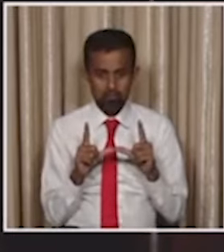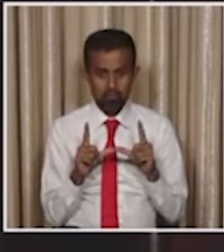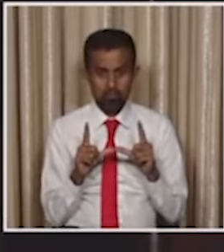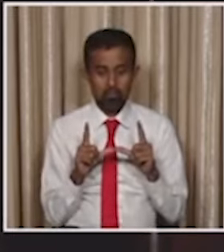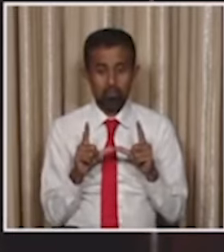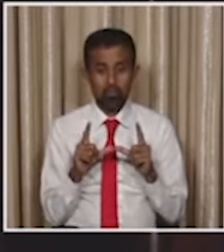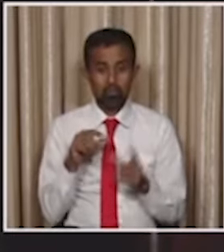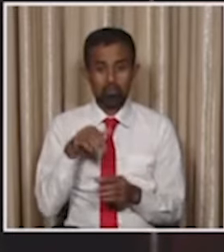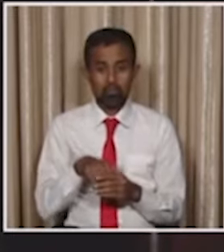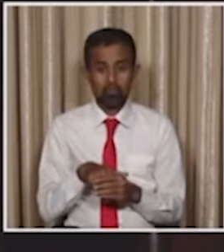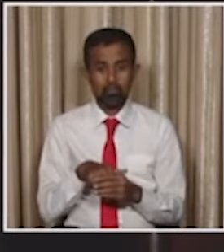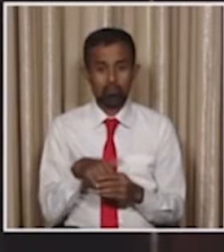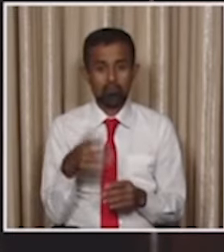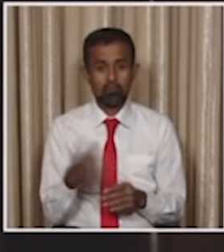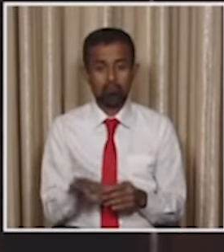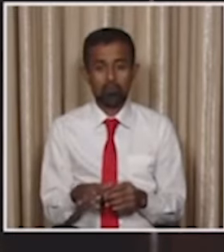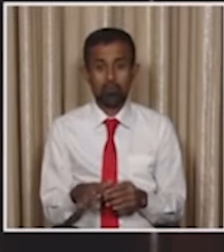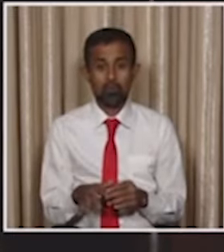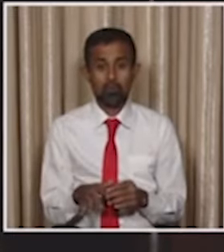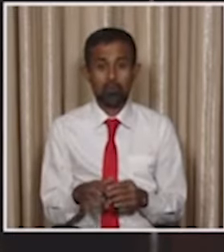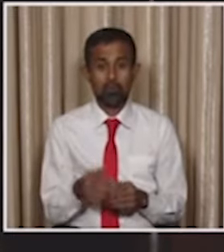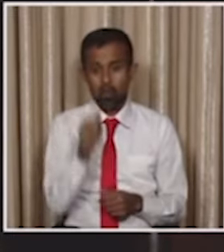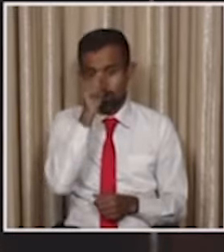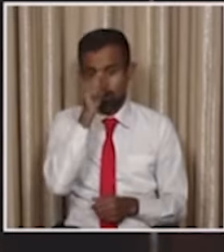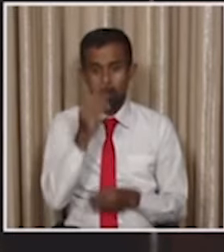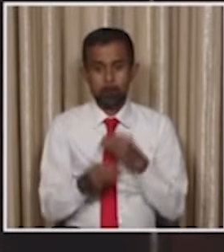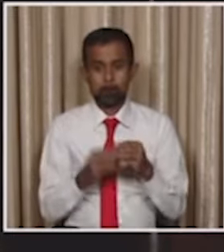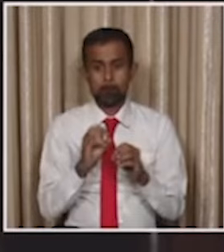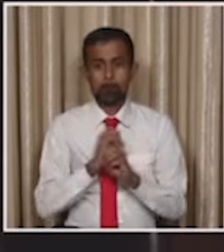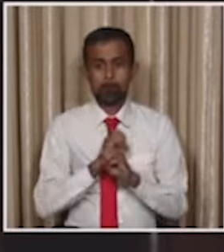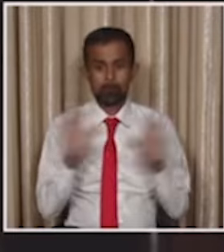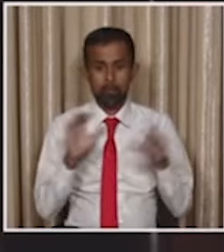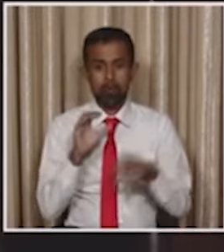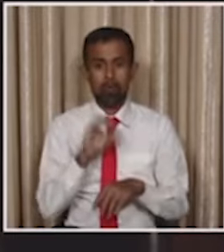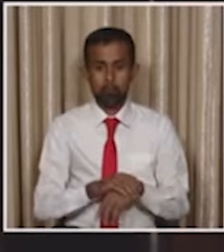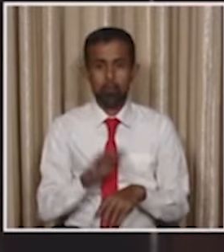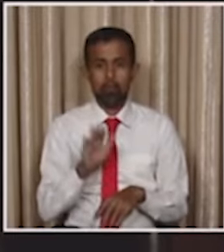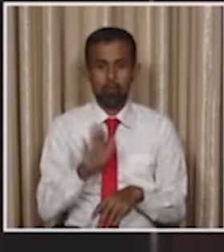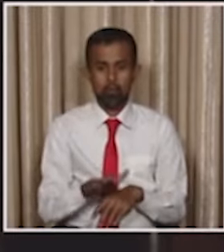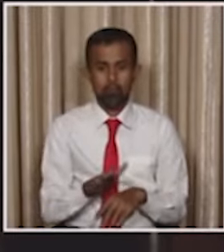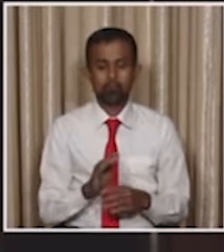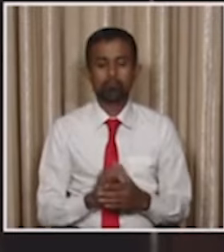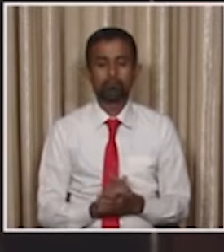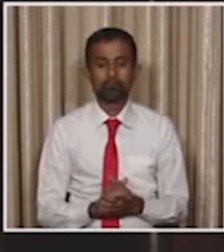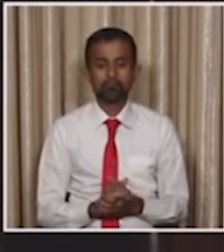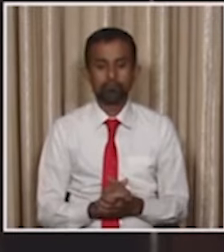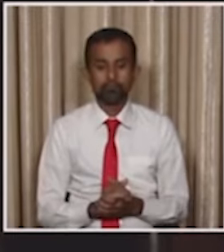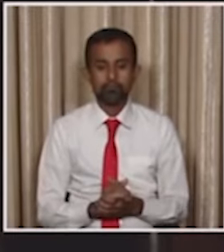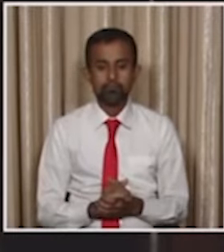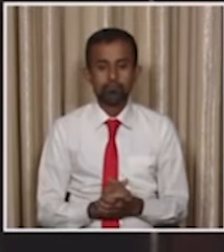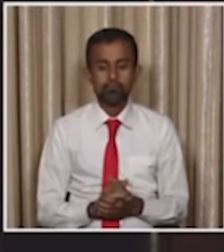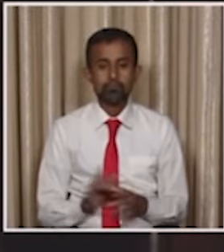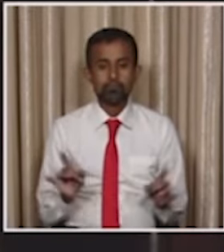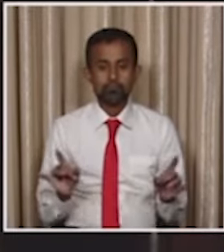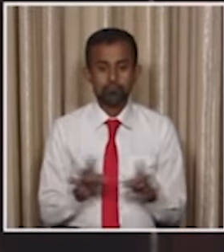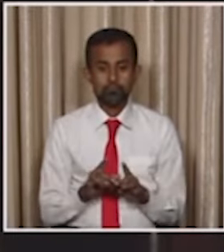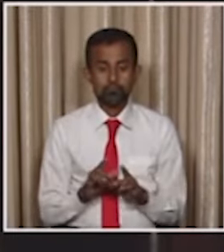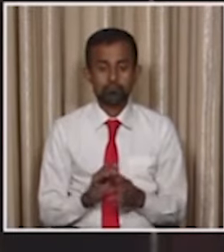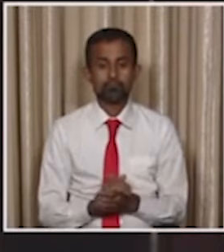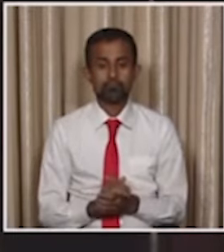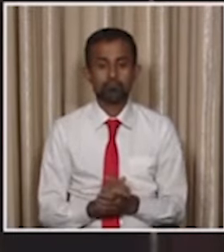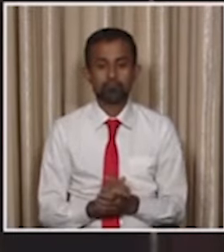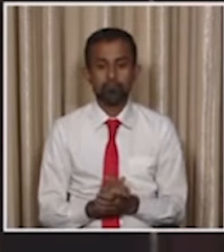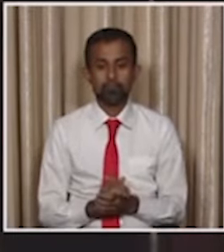හරහා සිදුවලා තිබෙන දැවැන්ත ජාවාරම එළිදරව් කරගත යුතුයි කියලා අපි පැහැදිලිවම කියනවා. ඒත් එක්කම ගරු